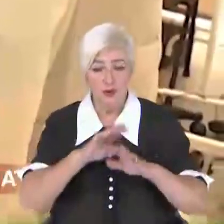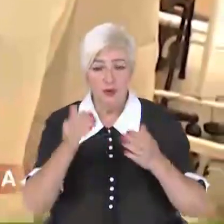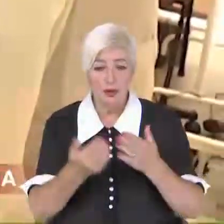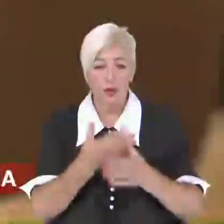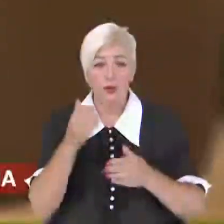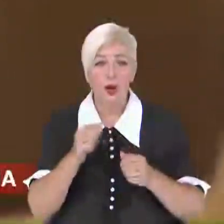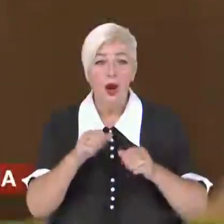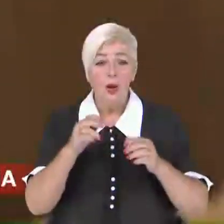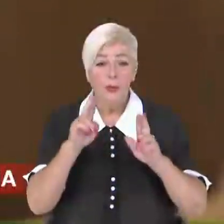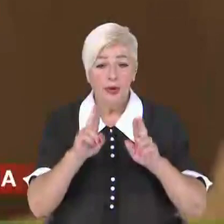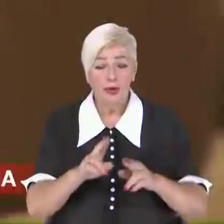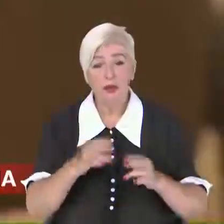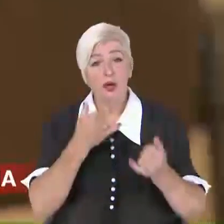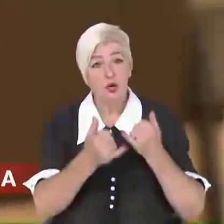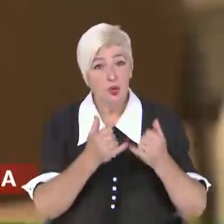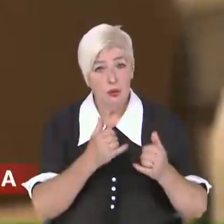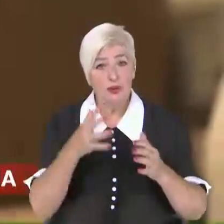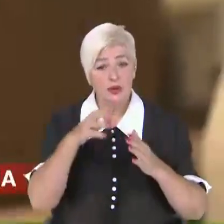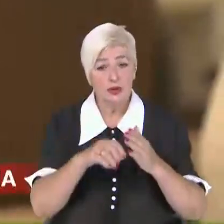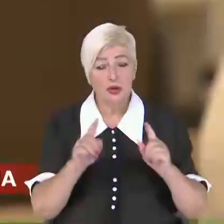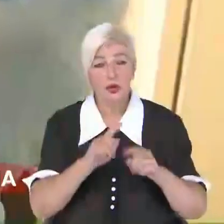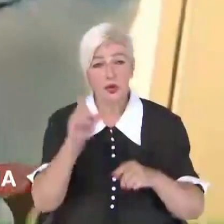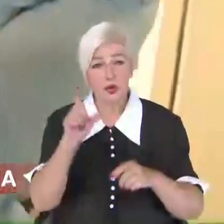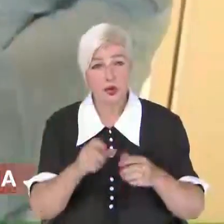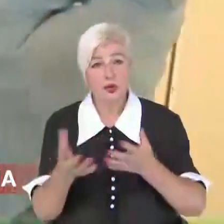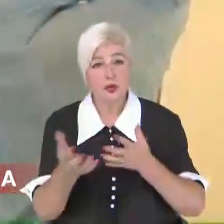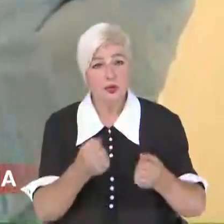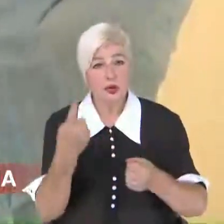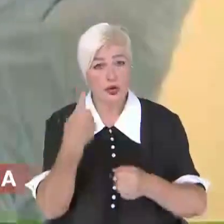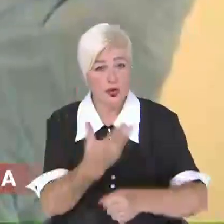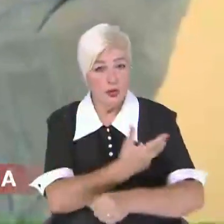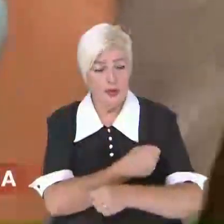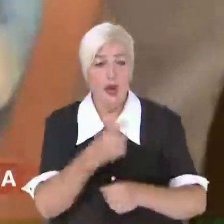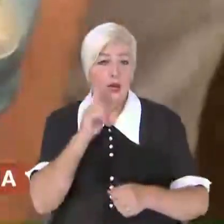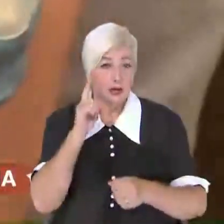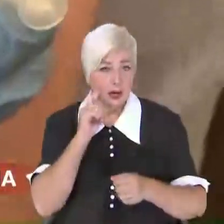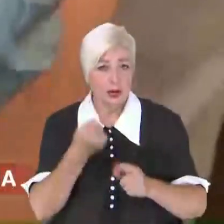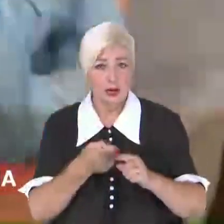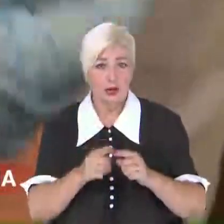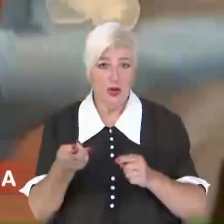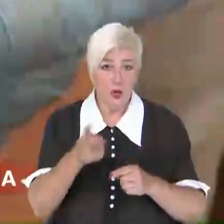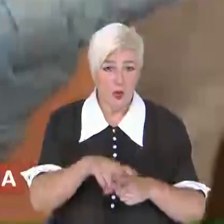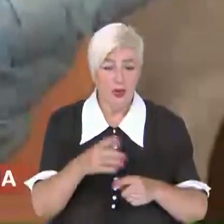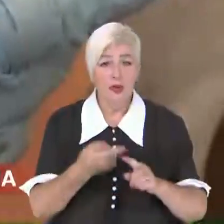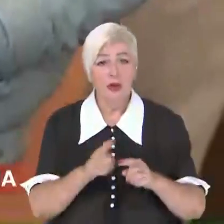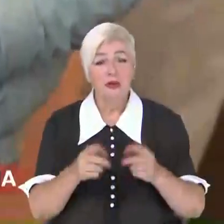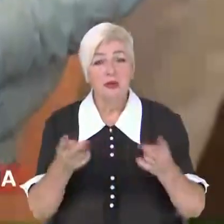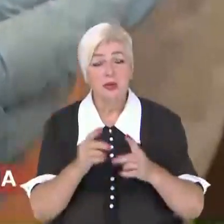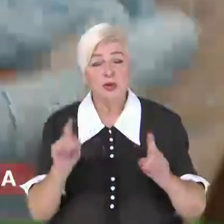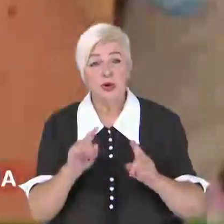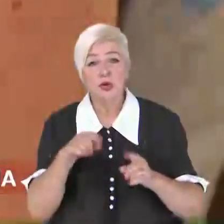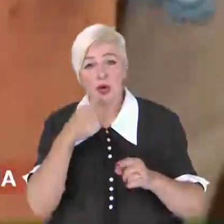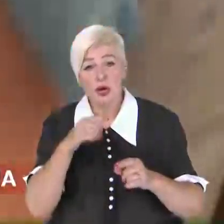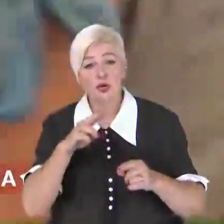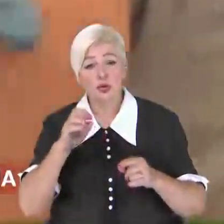кольорами. Жовтий означатиме, що людина має одне щеплення, зелений – обидва. Це необхідно, пояснюють у МОЗі, аби розуміти, як